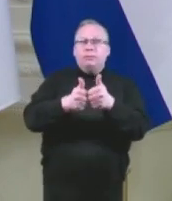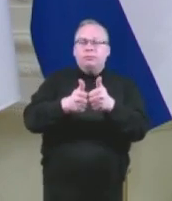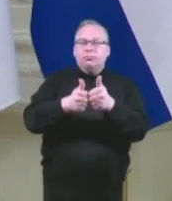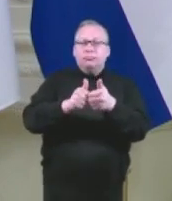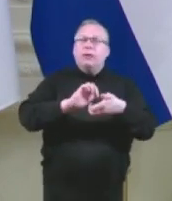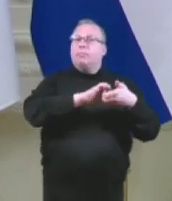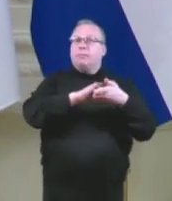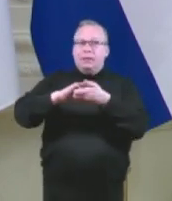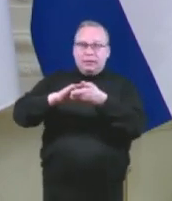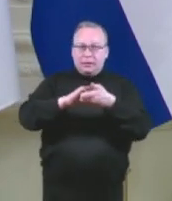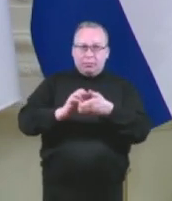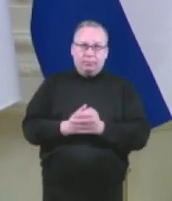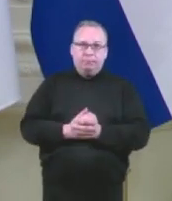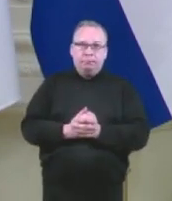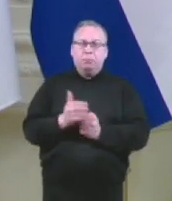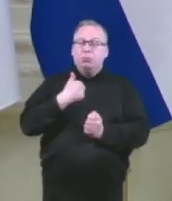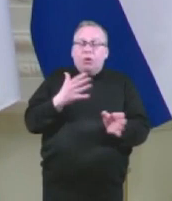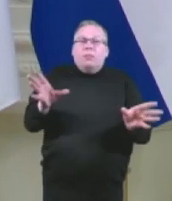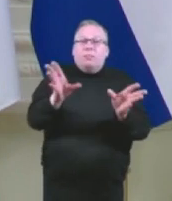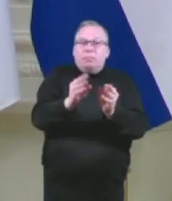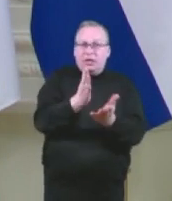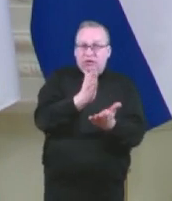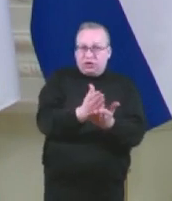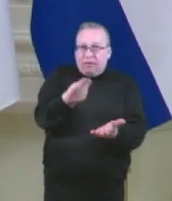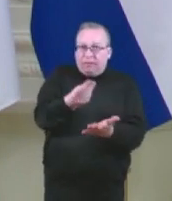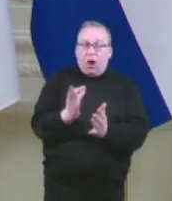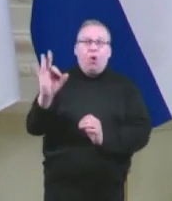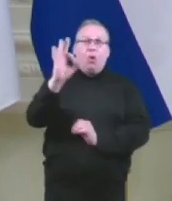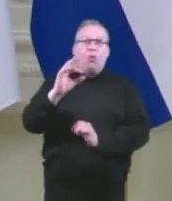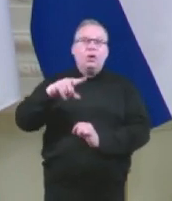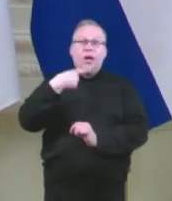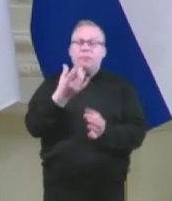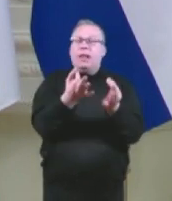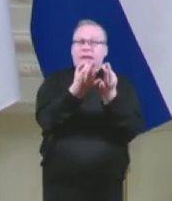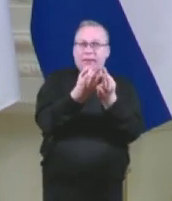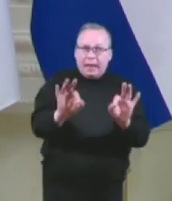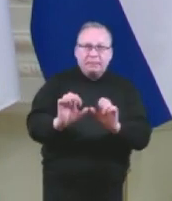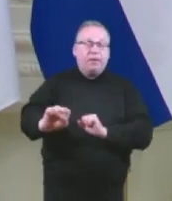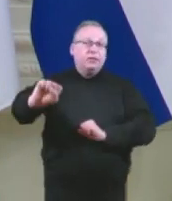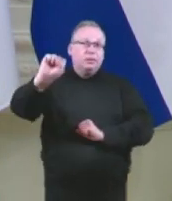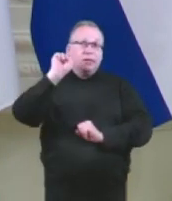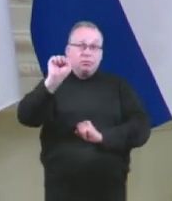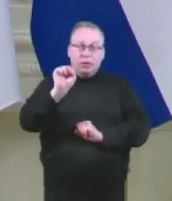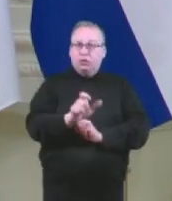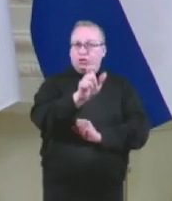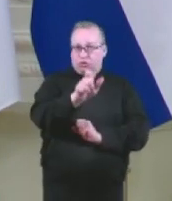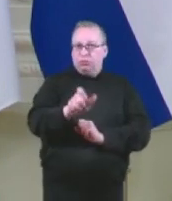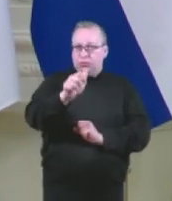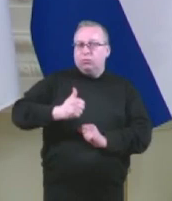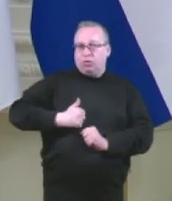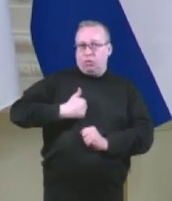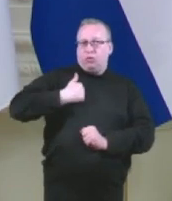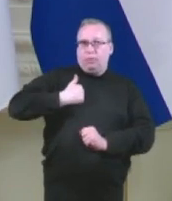bendradarbiavimu. Mūsų bendros yra vertybės, kalbant apie laisvę, demokratiją ir žmogišką orumą.